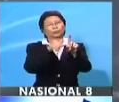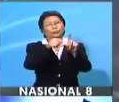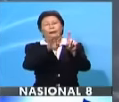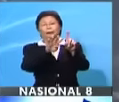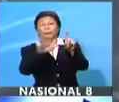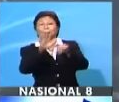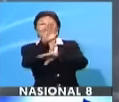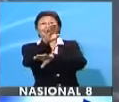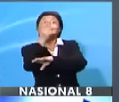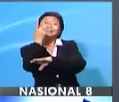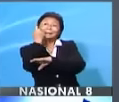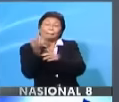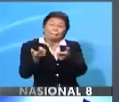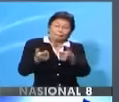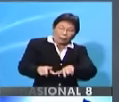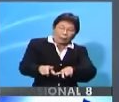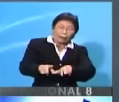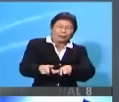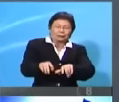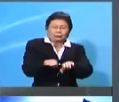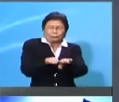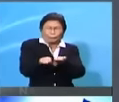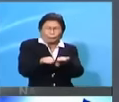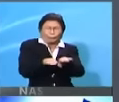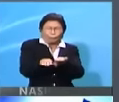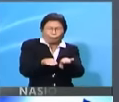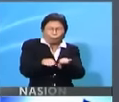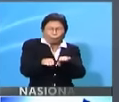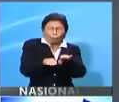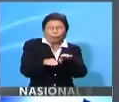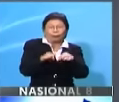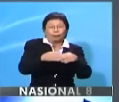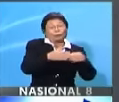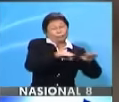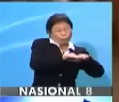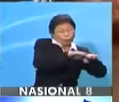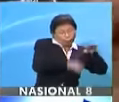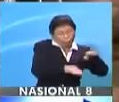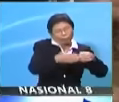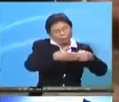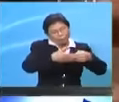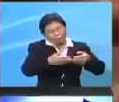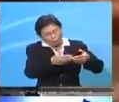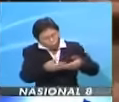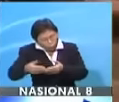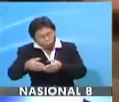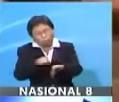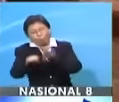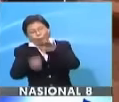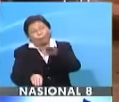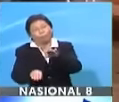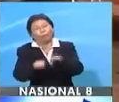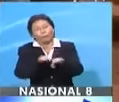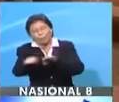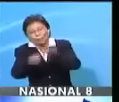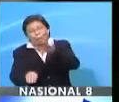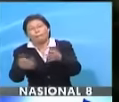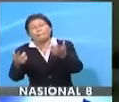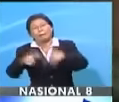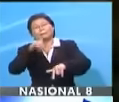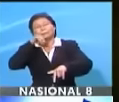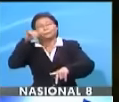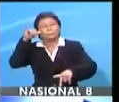1.45 tengah hari tadi, berlaku dipanggil gegaran gempa bumi susulan kepada gempa bumi yang berlaku